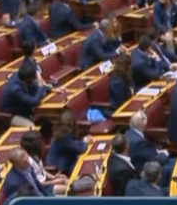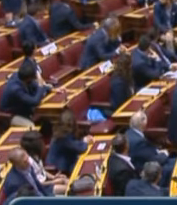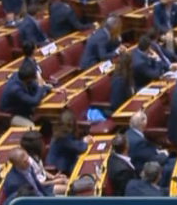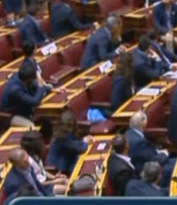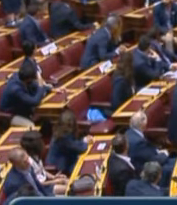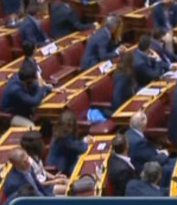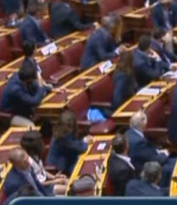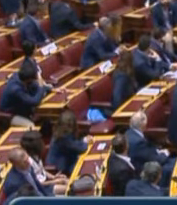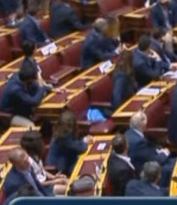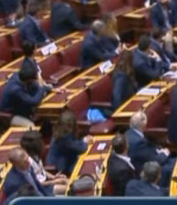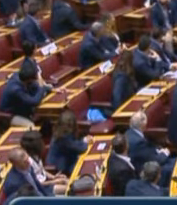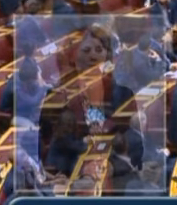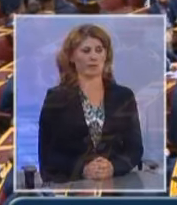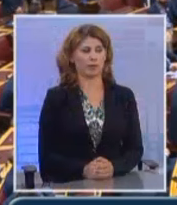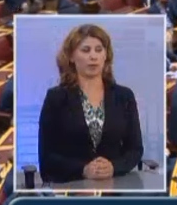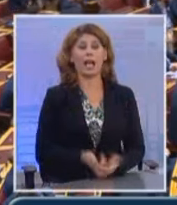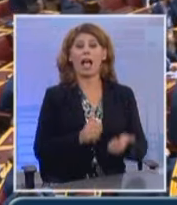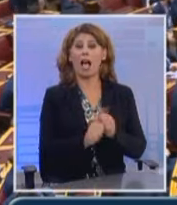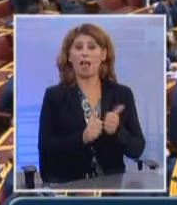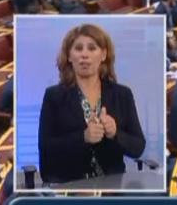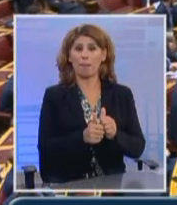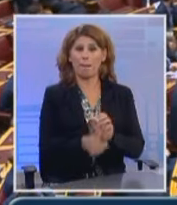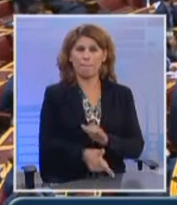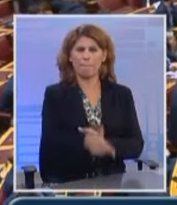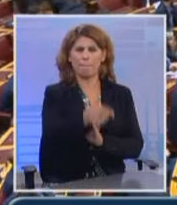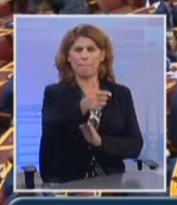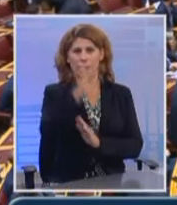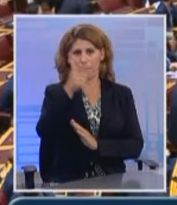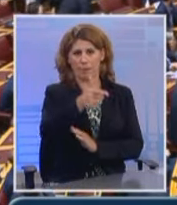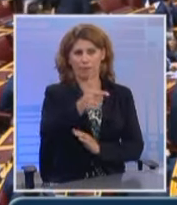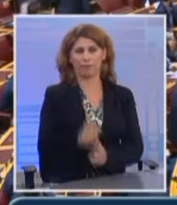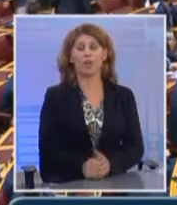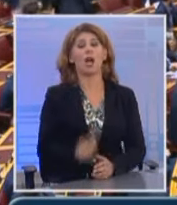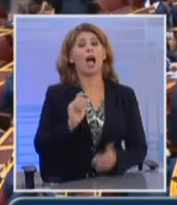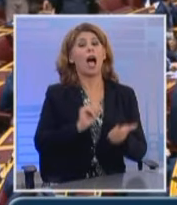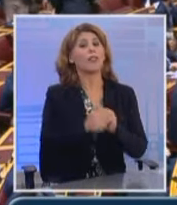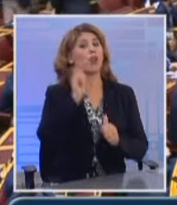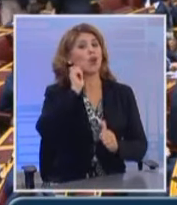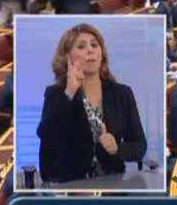Για το άθλημα της σκοποβολής, ο αθλητής Κακοσέως Ευάγγελος.